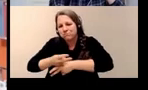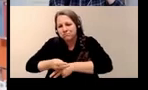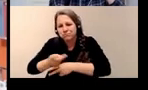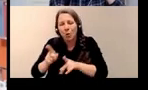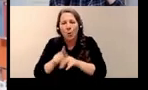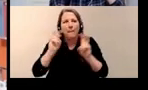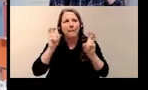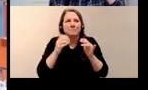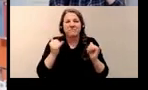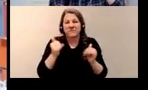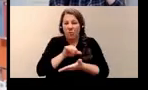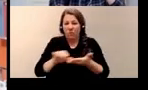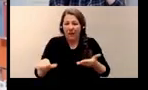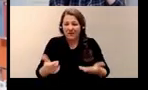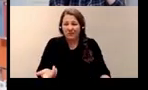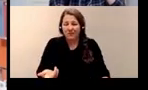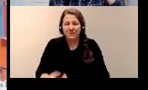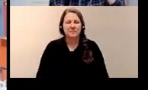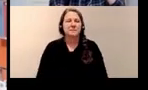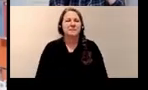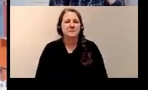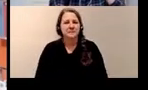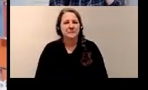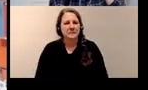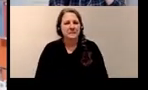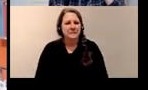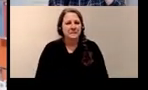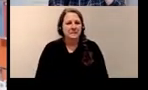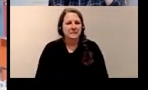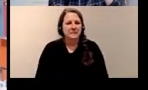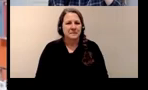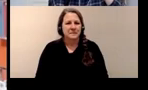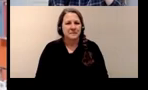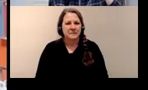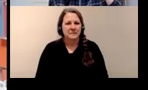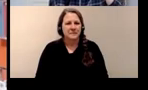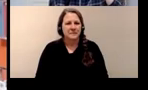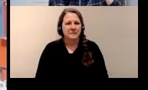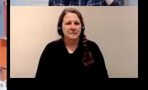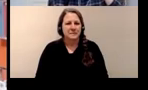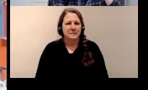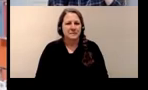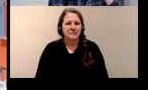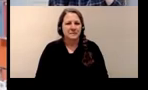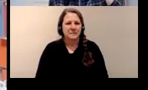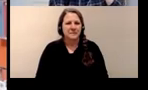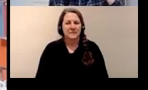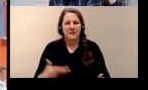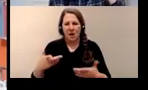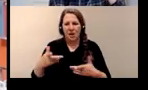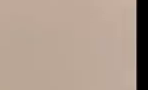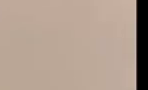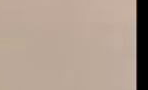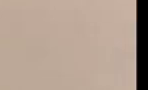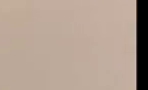de la salle d'opération. Alors, c'est le moment où quand il y a quelqu'un qui veut rentrer et que je suis co-host, je ne peux plus partager